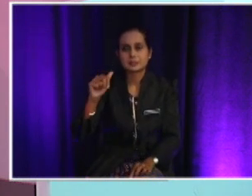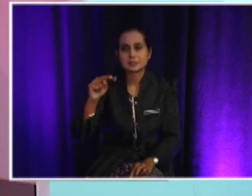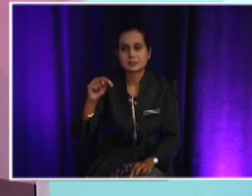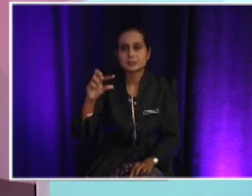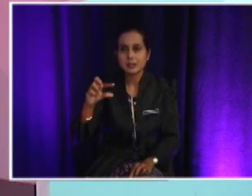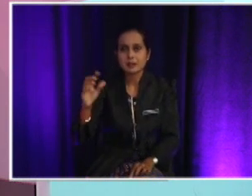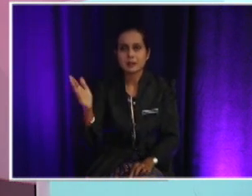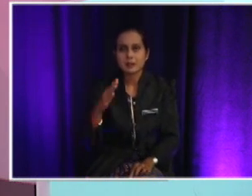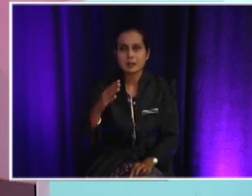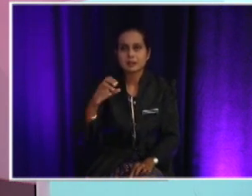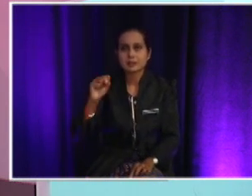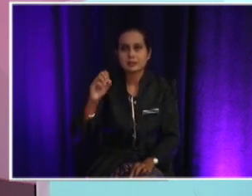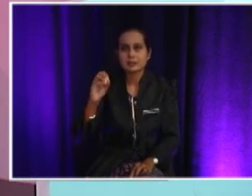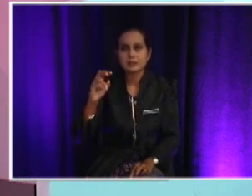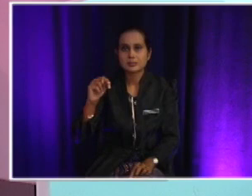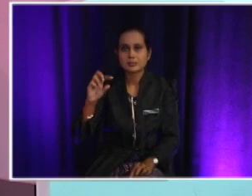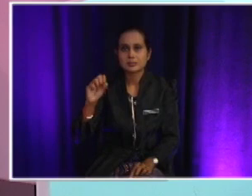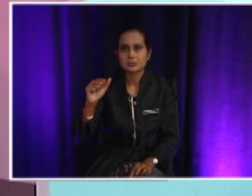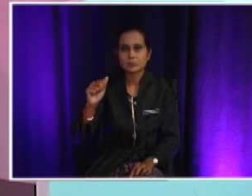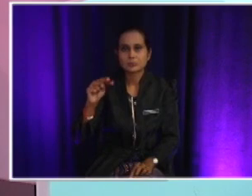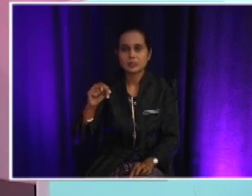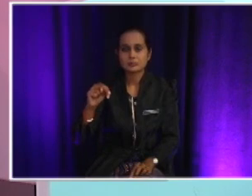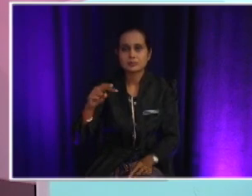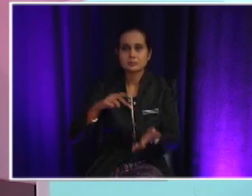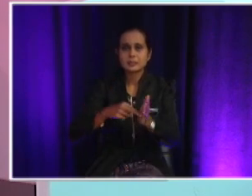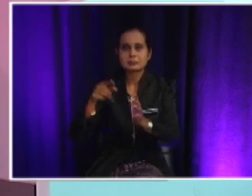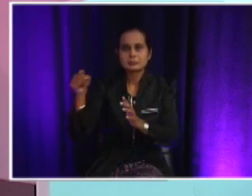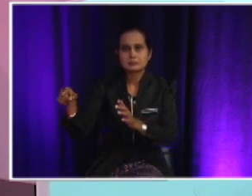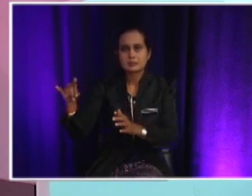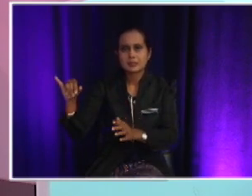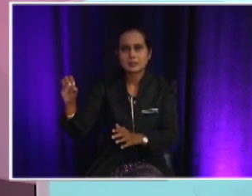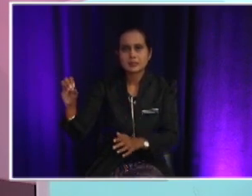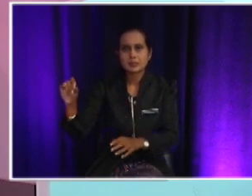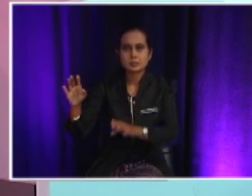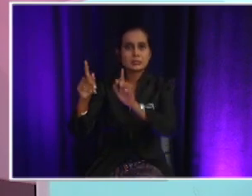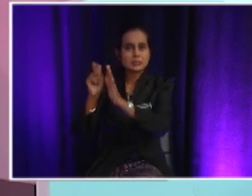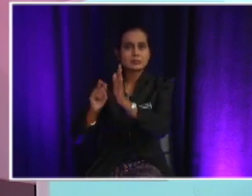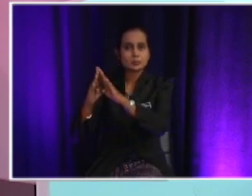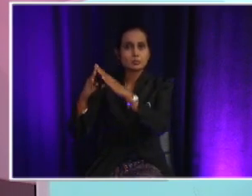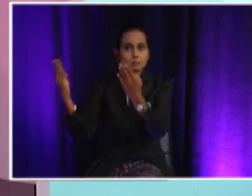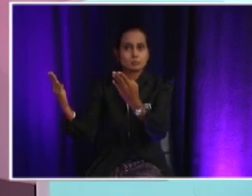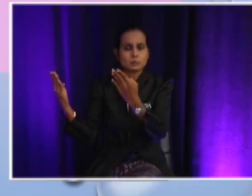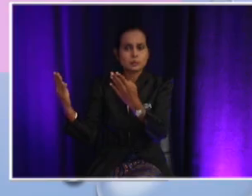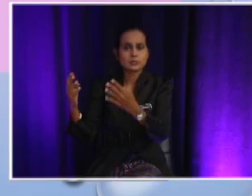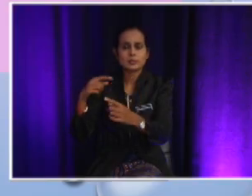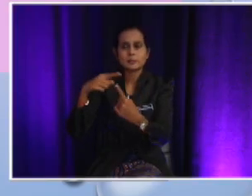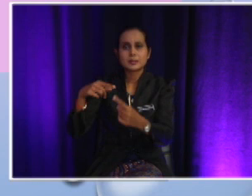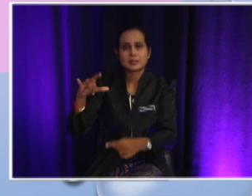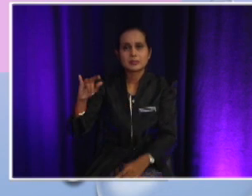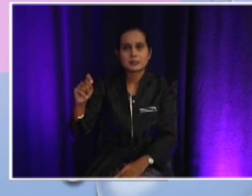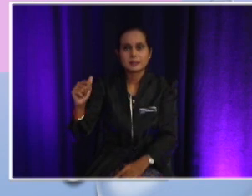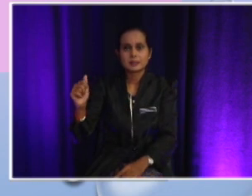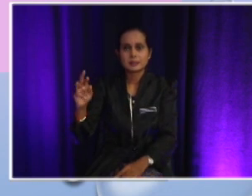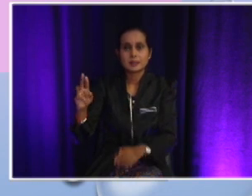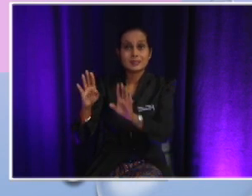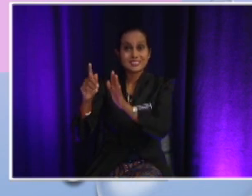dah umpama tak wujud dah. Okay, dia jadi lita terbuka. Okay, suis terbuka tadi. Bila lita terbuka, jadi yang ni ada ke